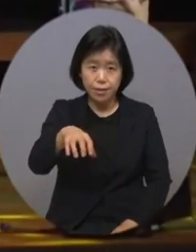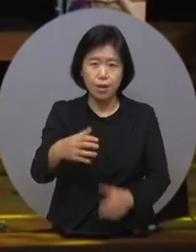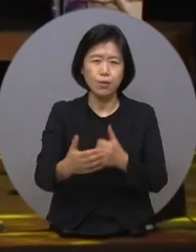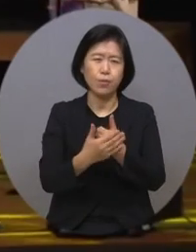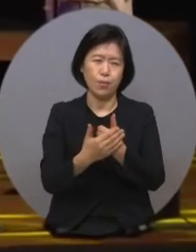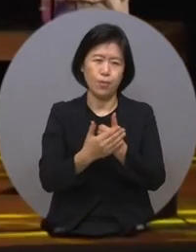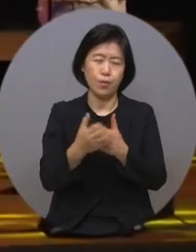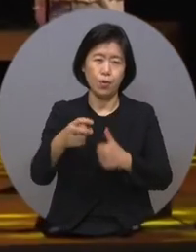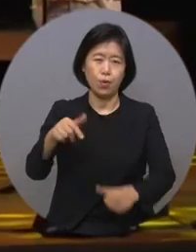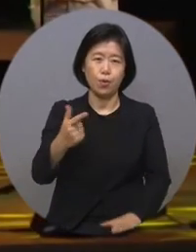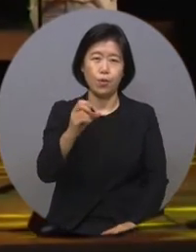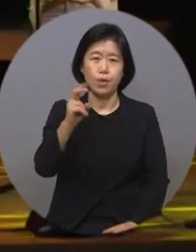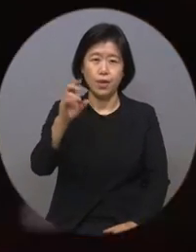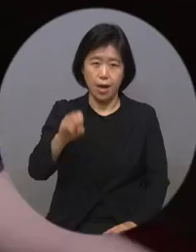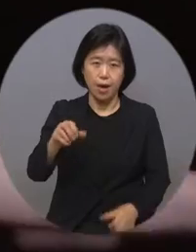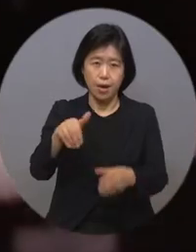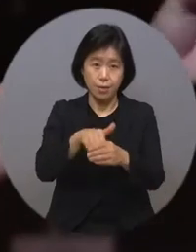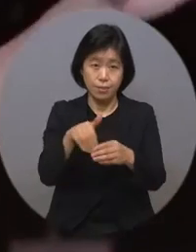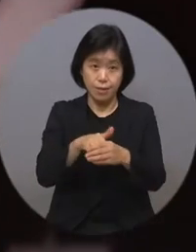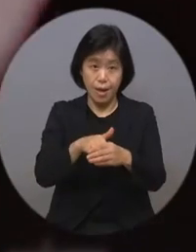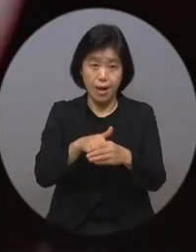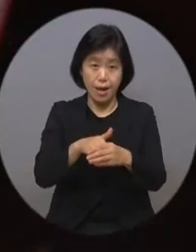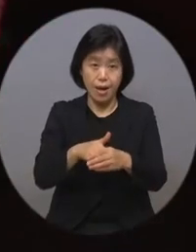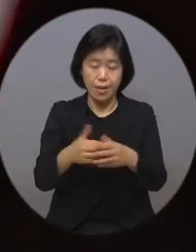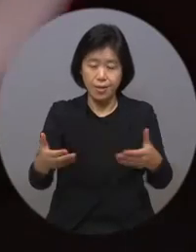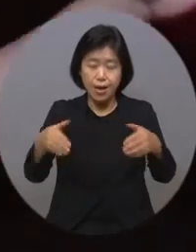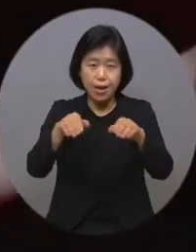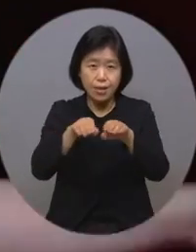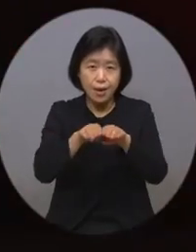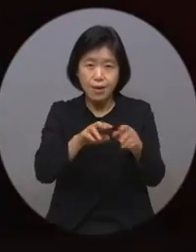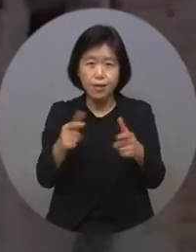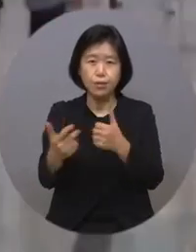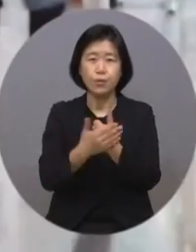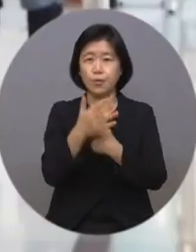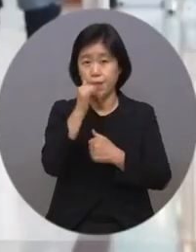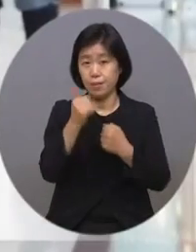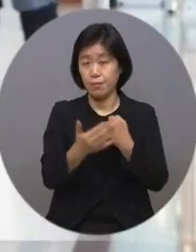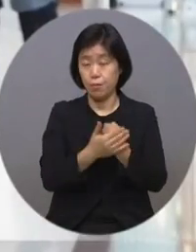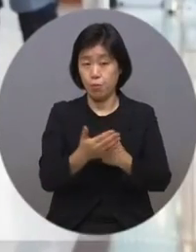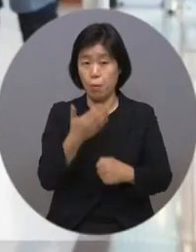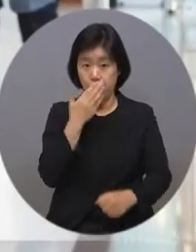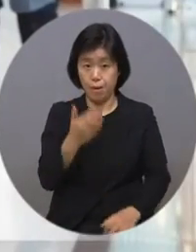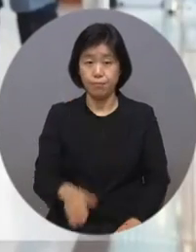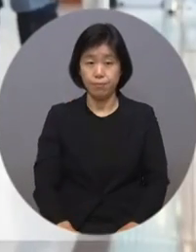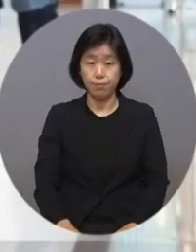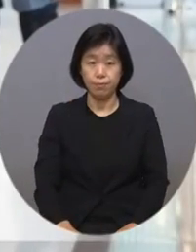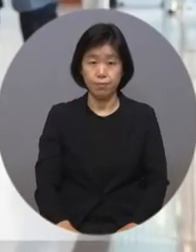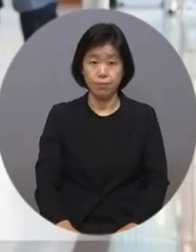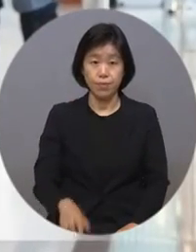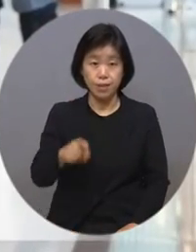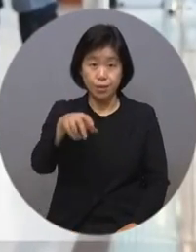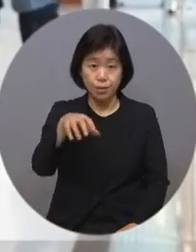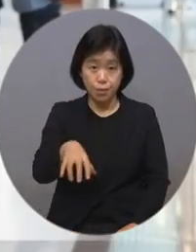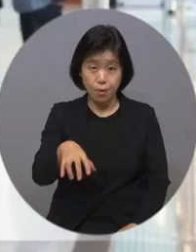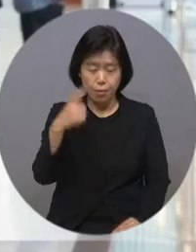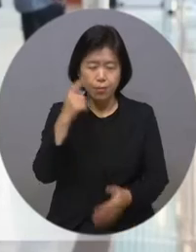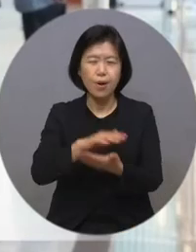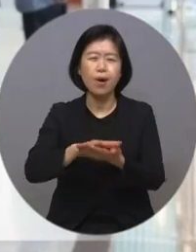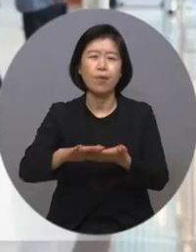고향문화재단의 전폭적인 참여 지원으로 가능케 되었습니다. 고양시가 평화의